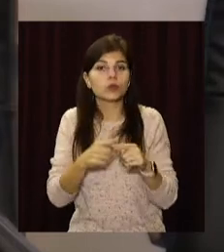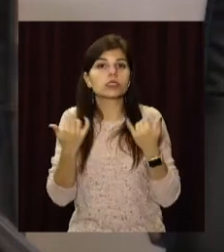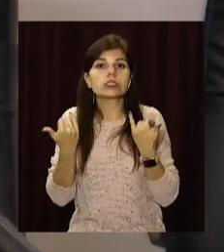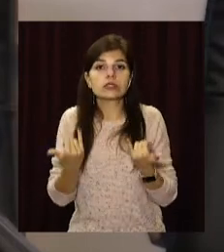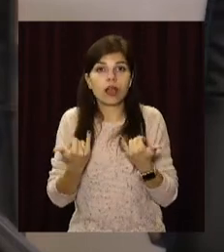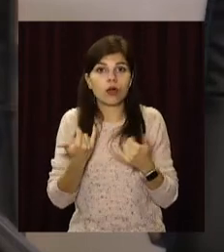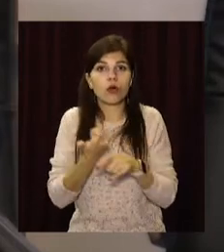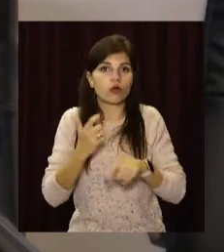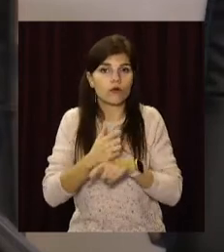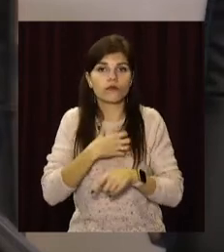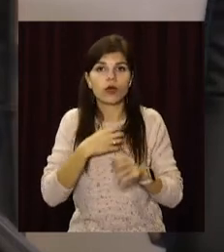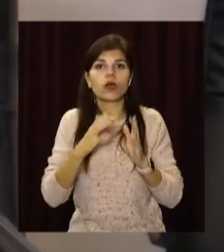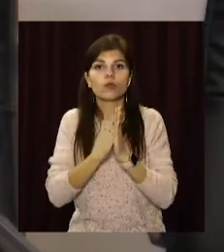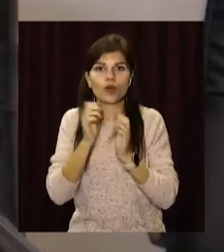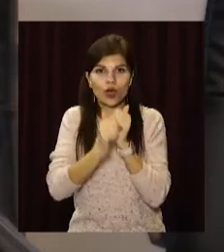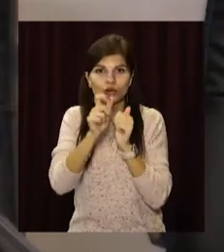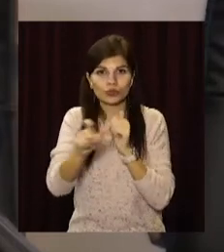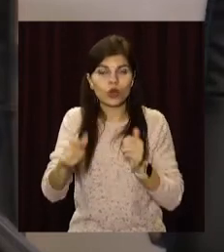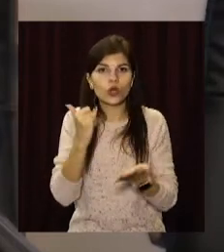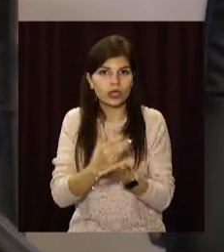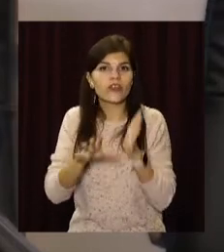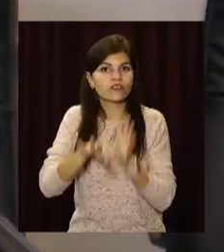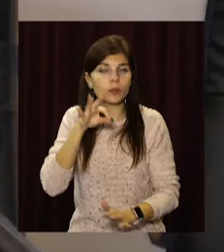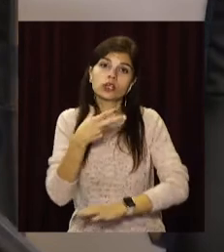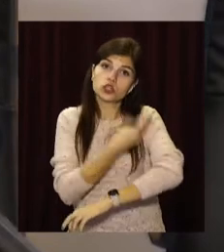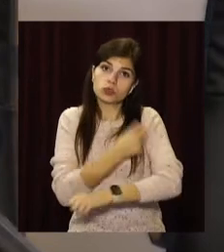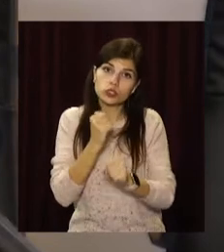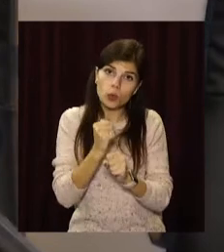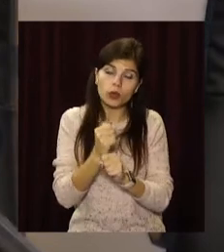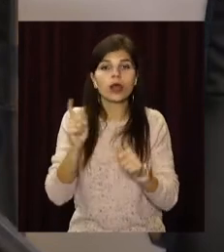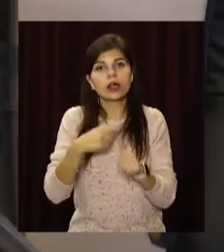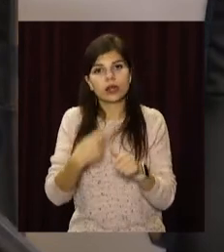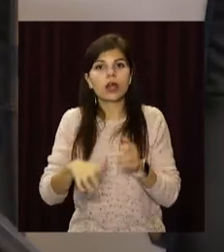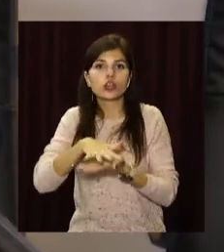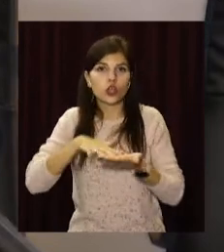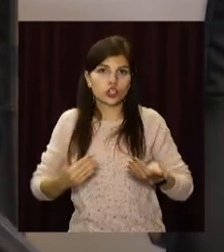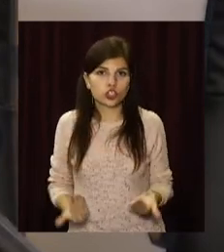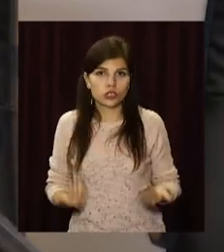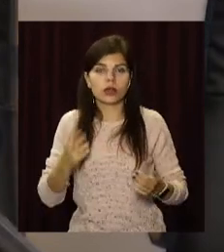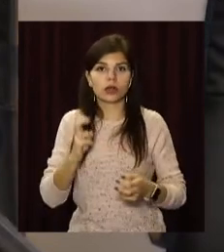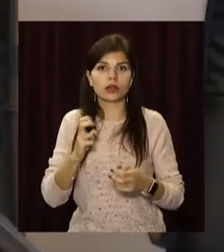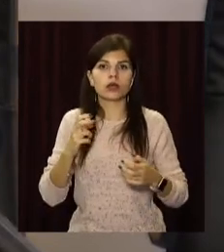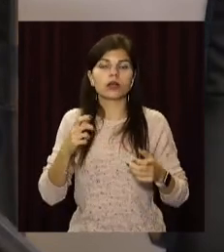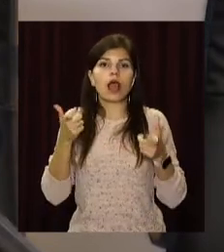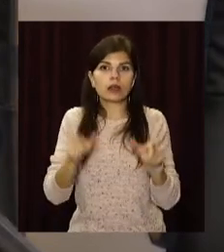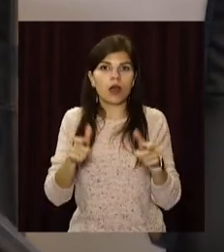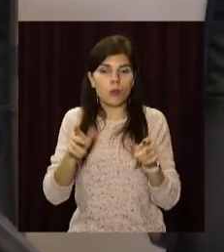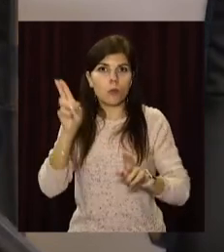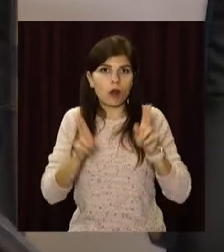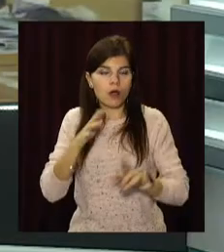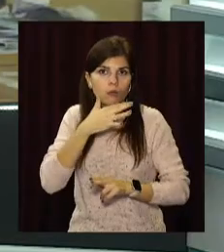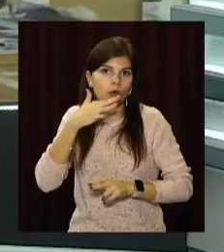у кожного громадянина України є вибір – зробити щеплення або й надалі жити в режимі посилених протиепідемічних правил.